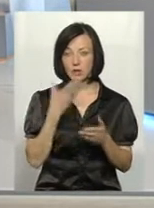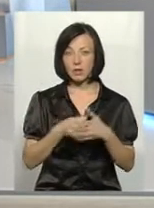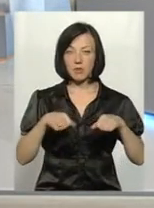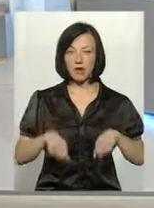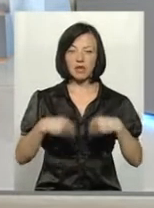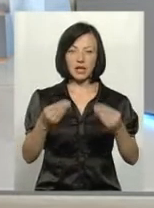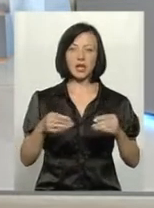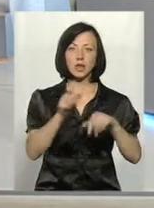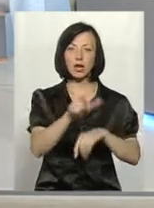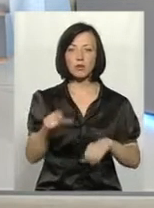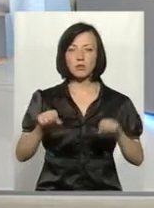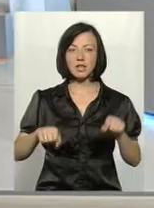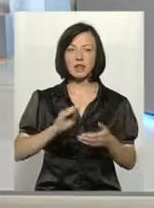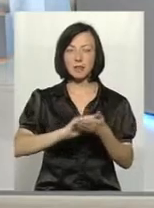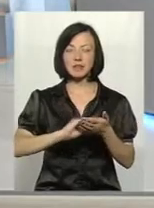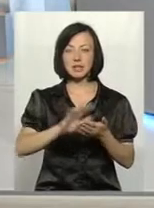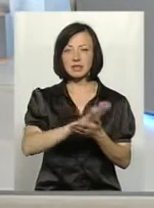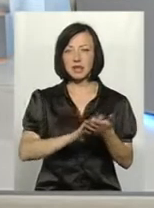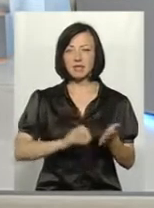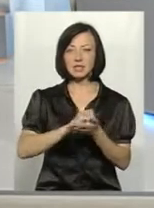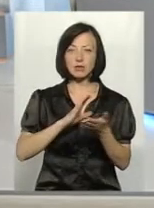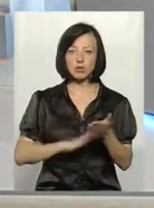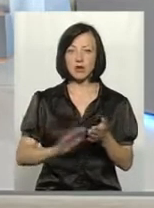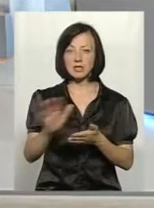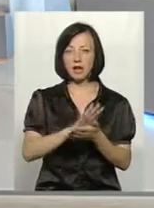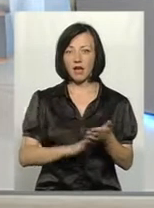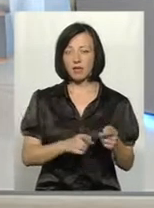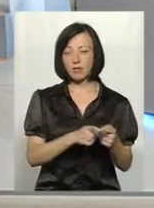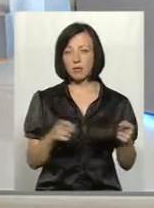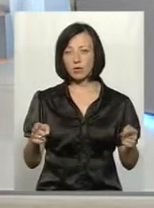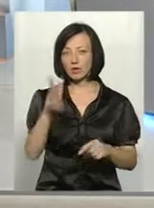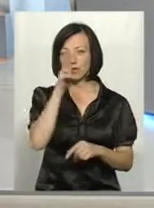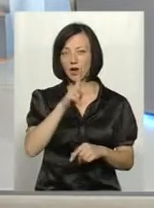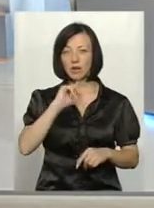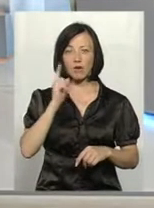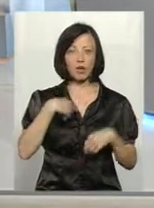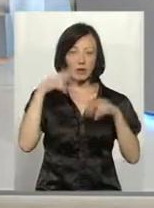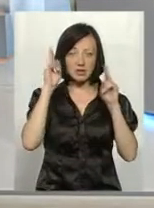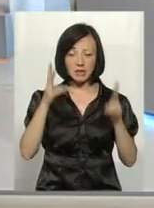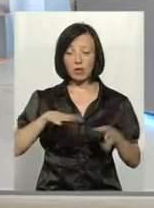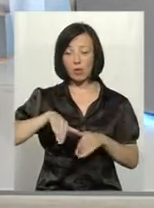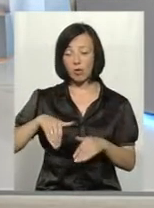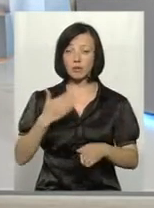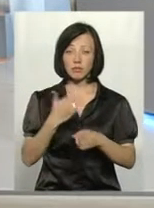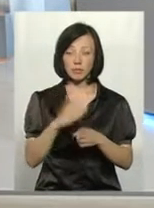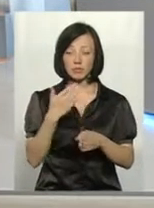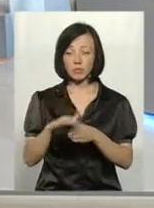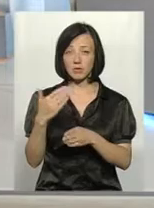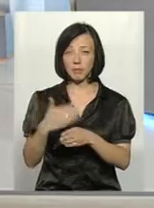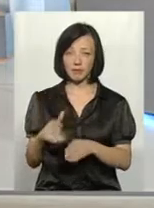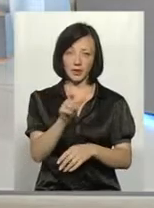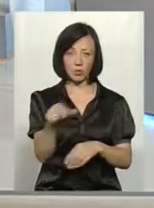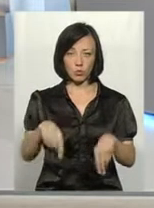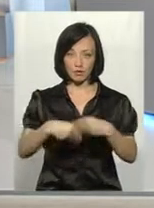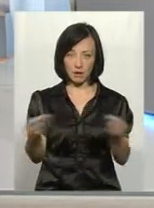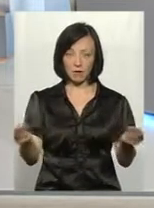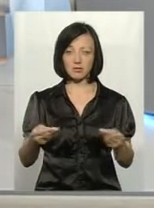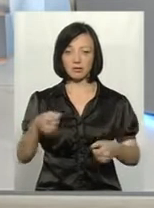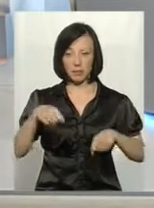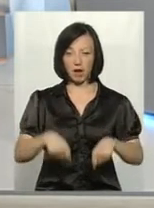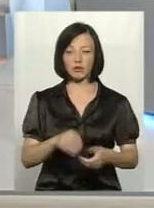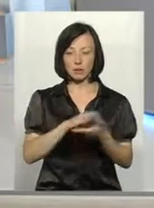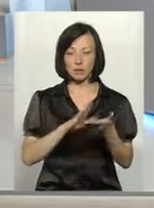Дати людям можливість написати ту заяву, зареєструвати заяви на протязі квартала, року, я не знаю. І потім по певному кусочку землі людям дати, щоб було дійсно право